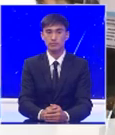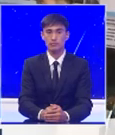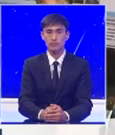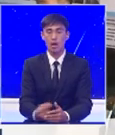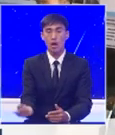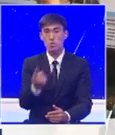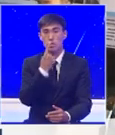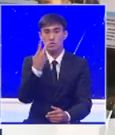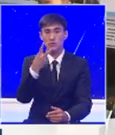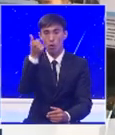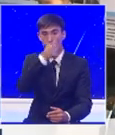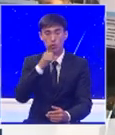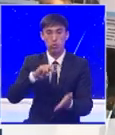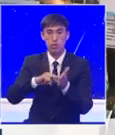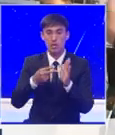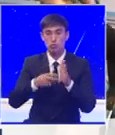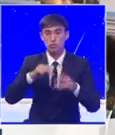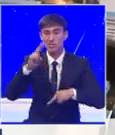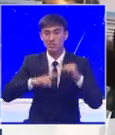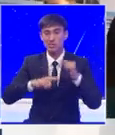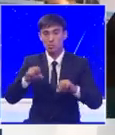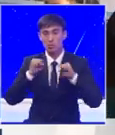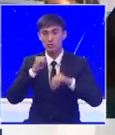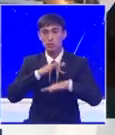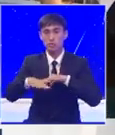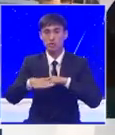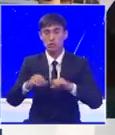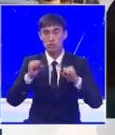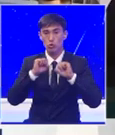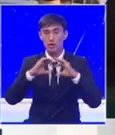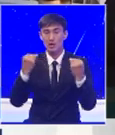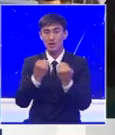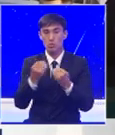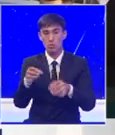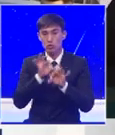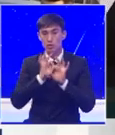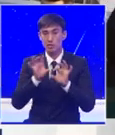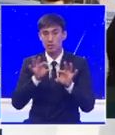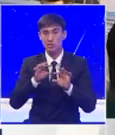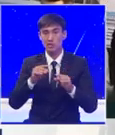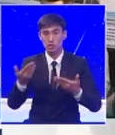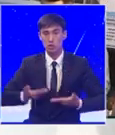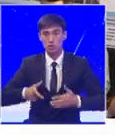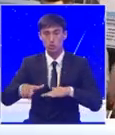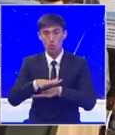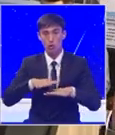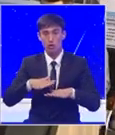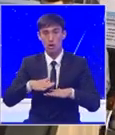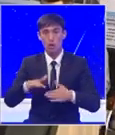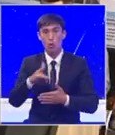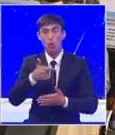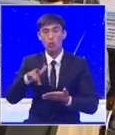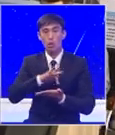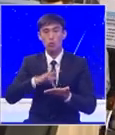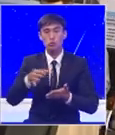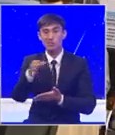В ближайшие два года планируется строительство спортивных площадок и спорт-арены. Мы уже разъяснили жителям города, поскольку город стал областным